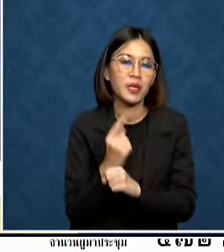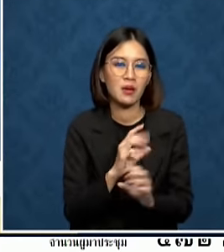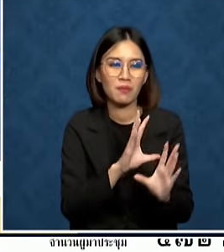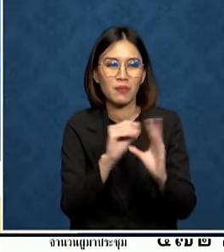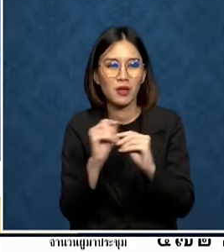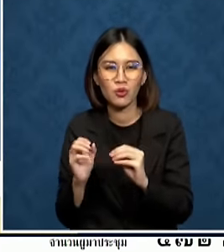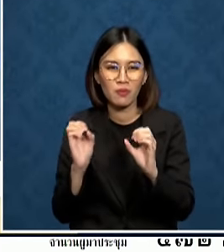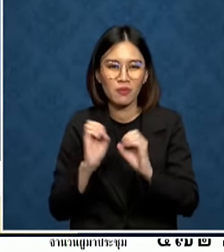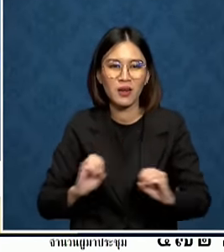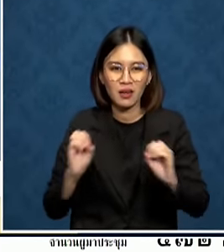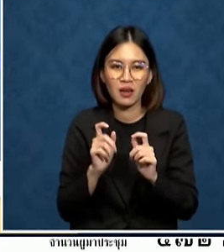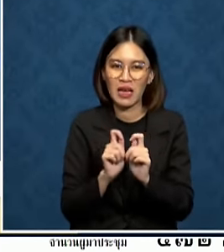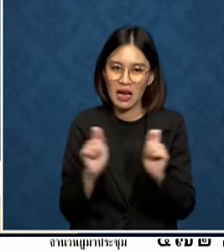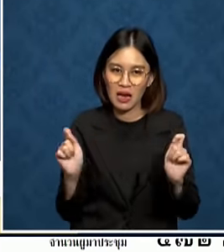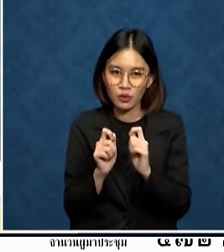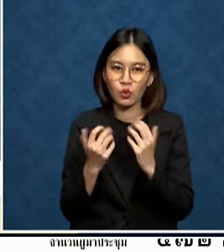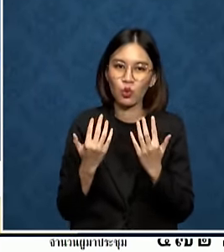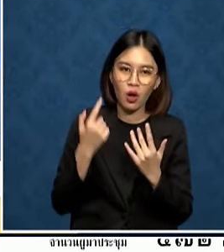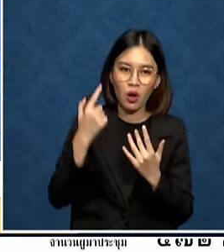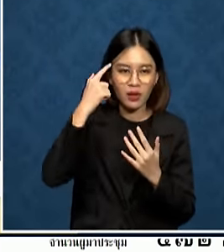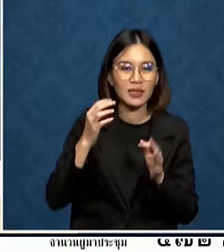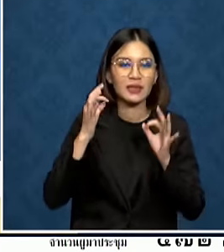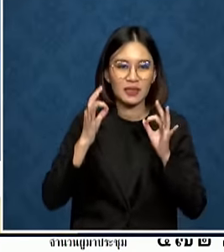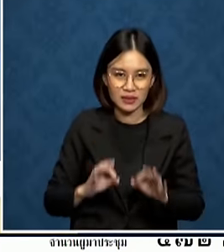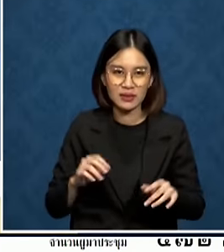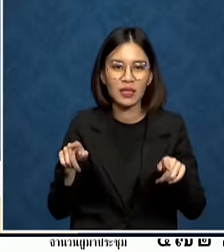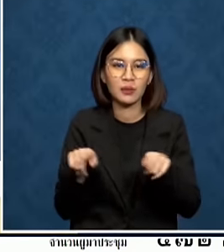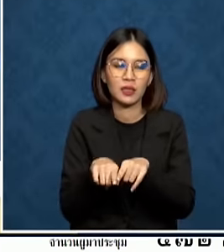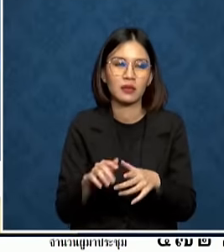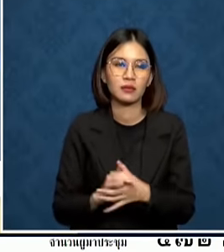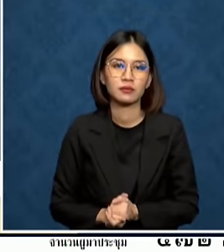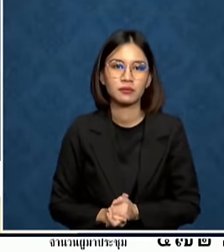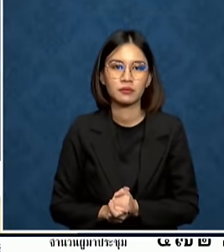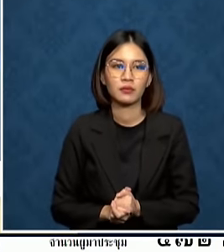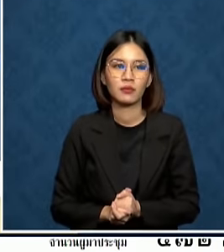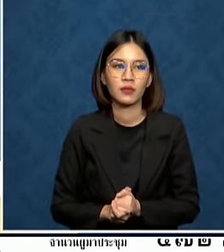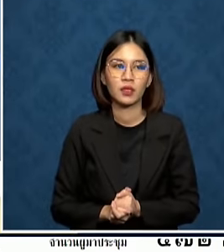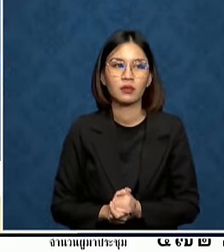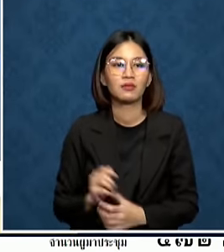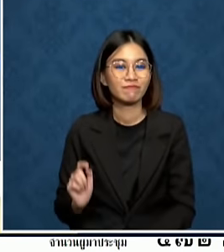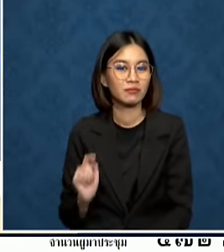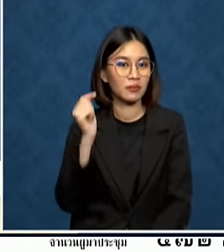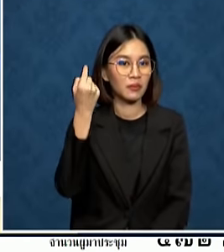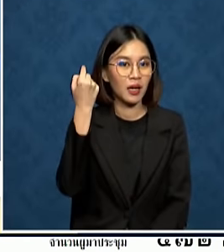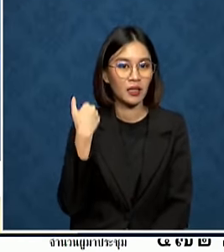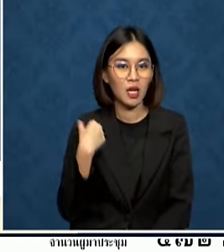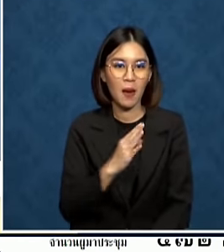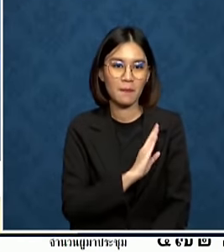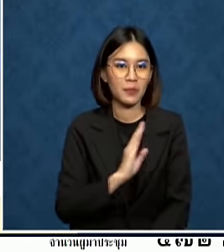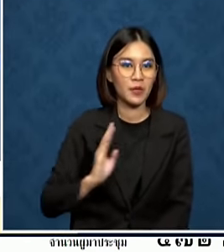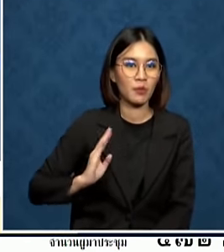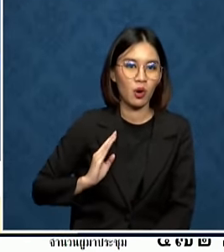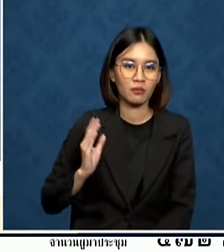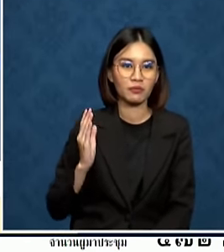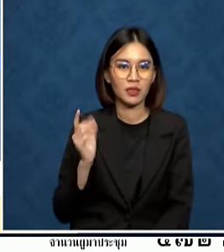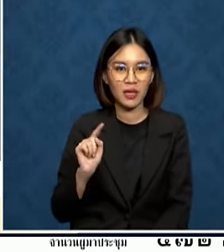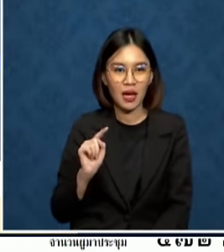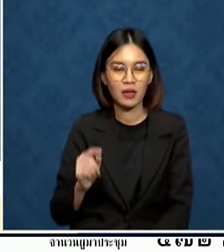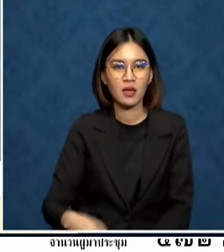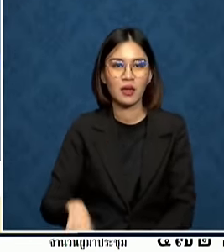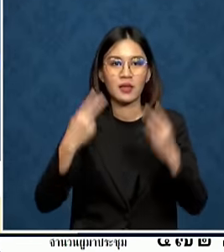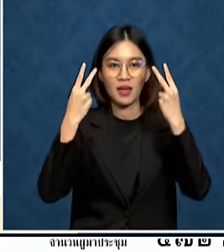อนุกรรมการเรอท่านเคาะห์รอท่านตัดสินใจไปด้วยนะครับนี่ล่าสุดอีกแล้วครับตั้งบอร์ดเซมิคอนดักเตอร์นะครับถ้าท่านนายก